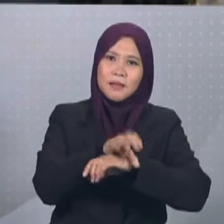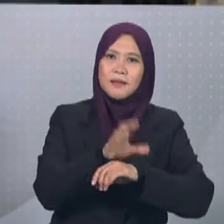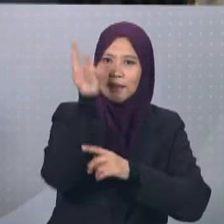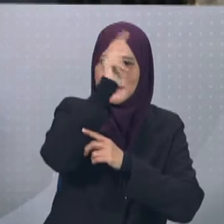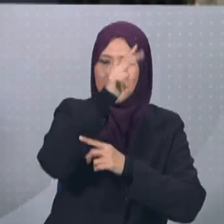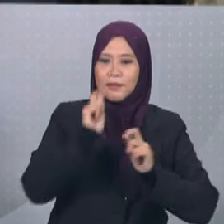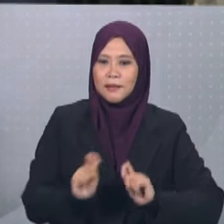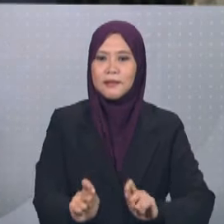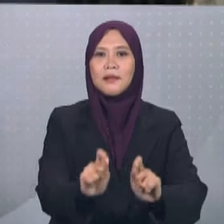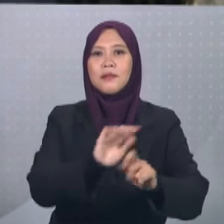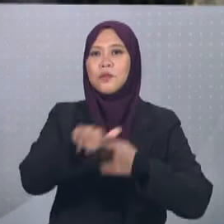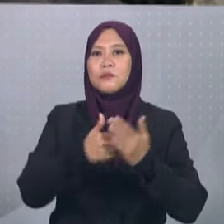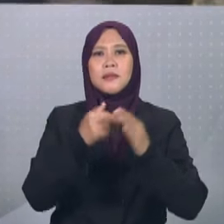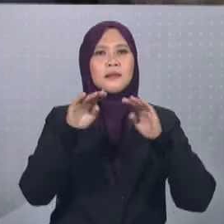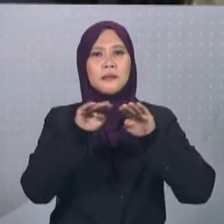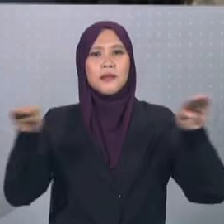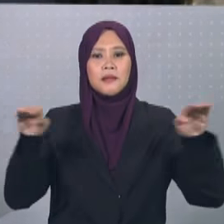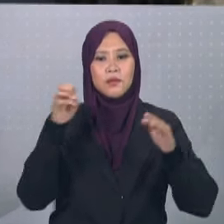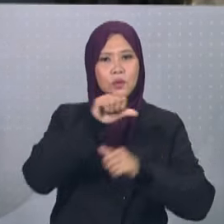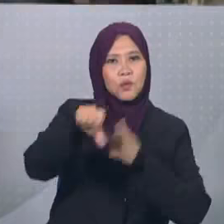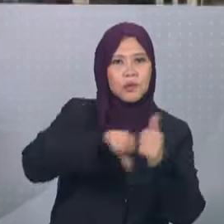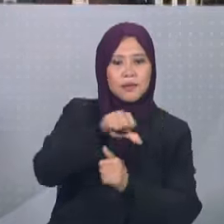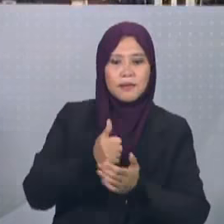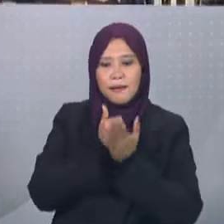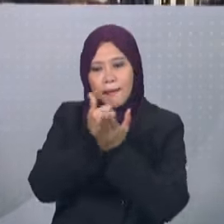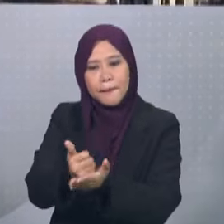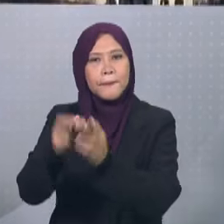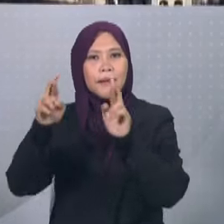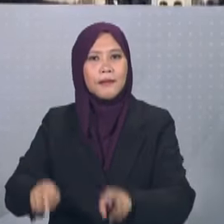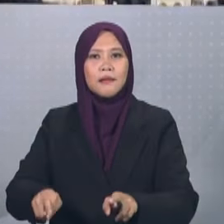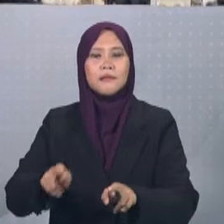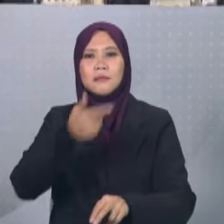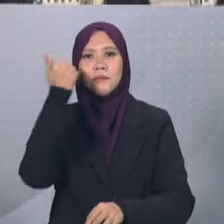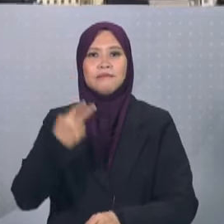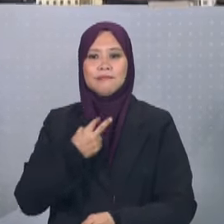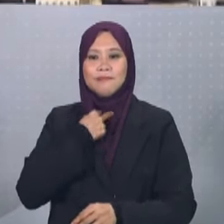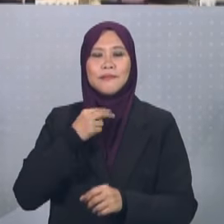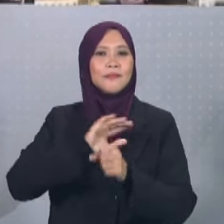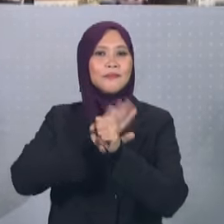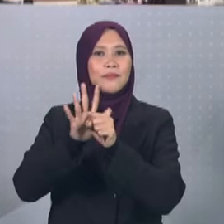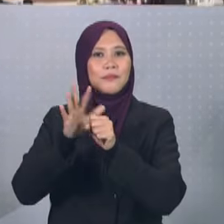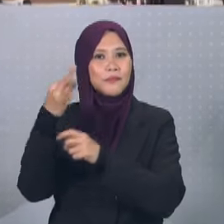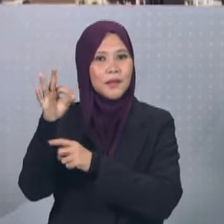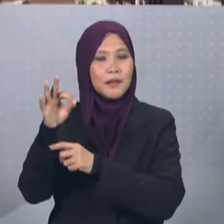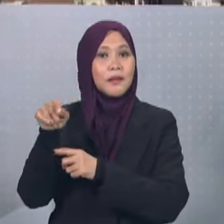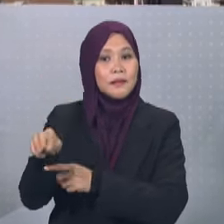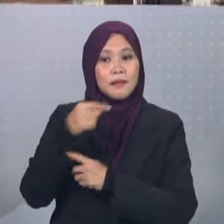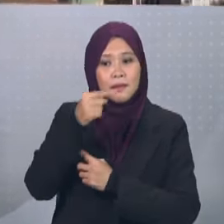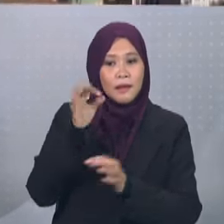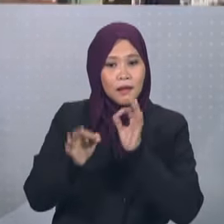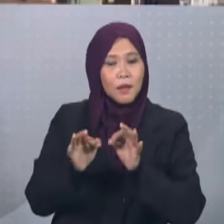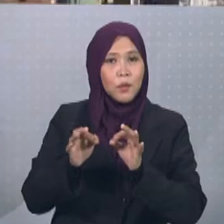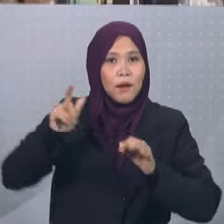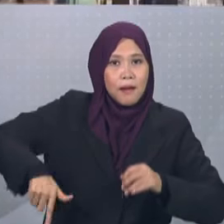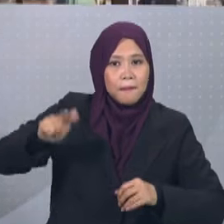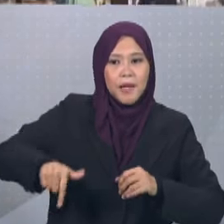segera bertindak memastikan kestabilan sosial dan membantu rakyat terjejas akibat COVID-19. Tegas beliau, jika langkah berkenaan